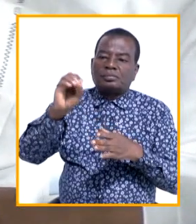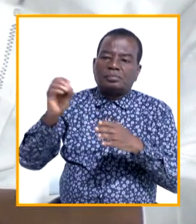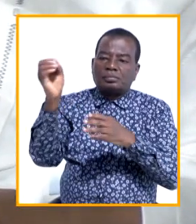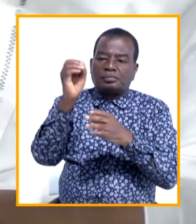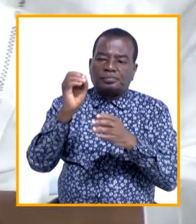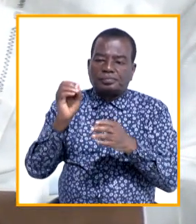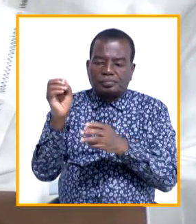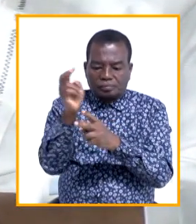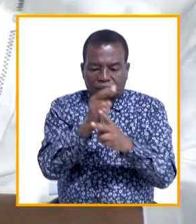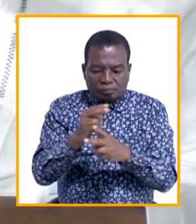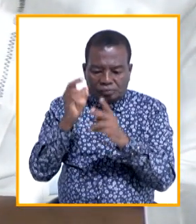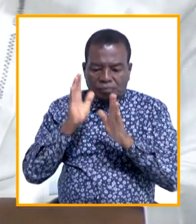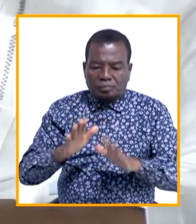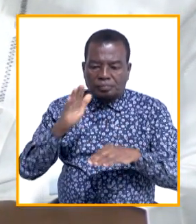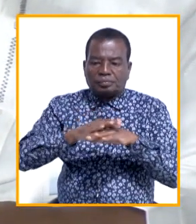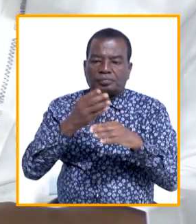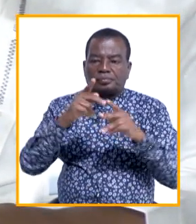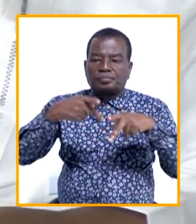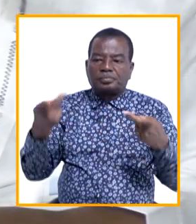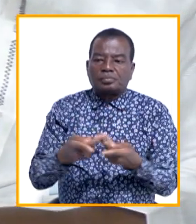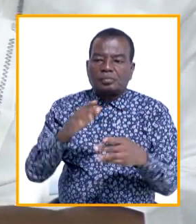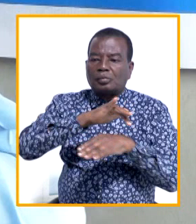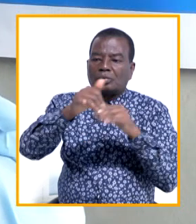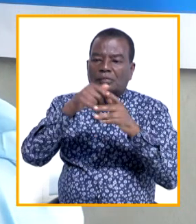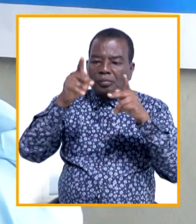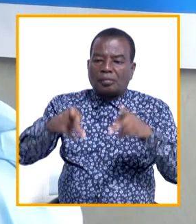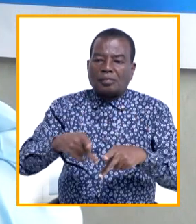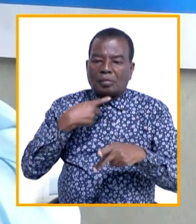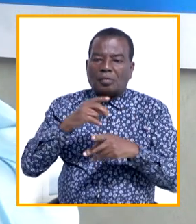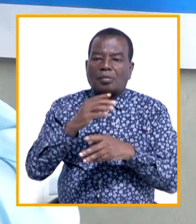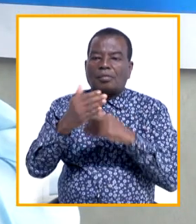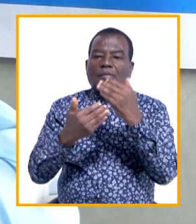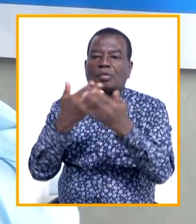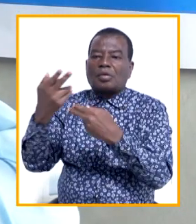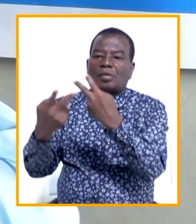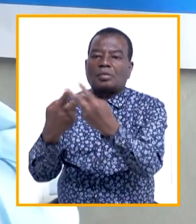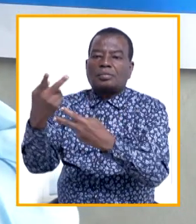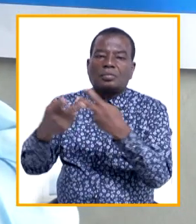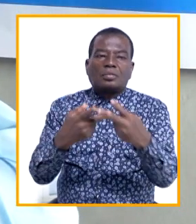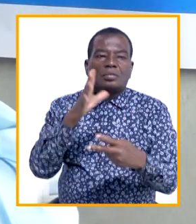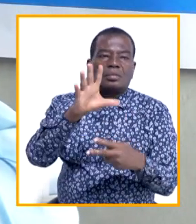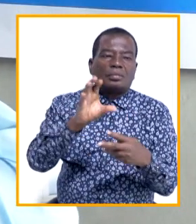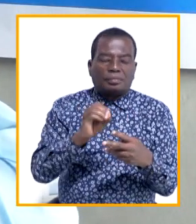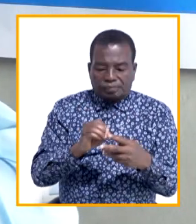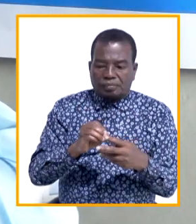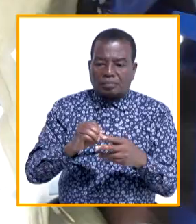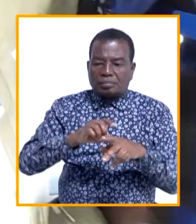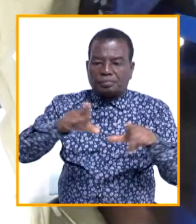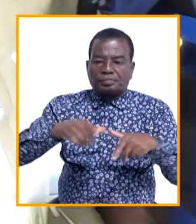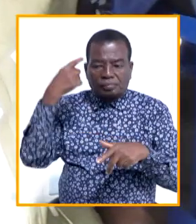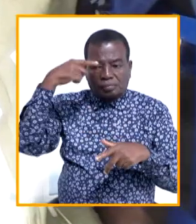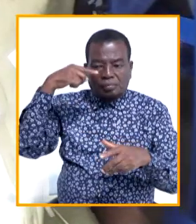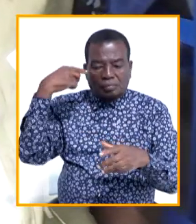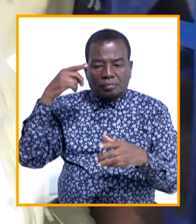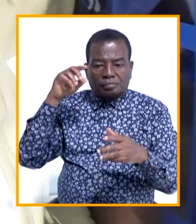pendant les élections locales de 2023 ces observateurs ont sonné 50 localités afin de faire un constat sur la situation